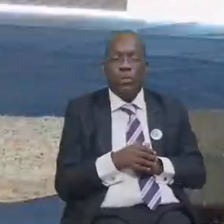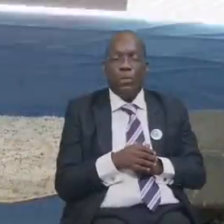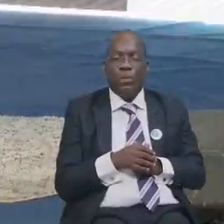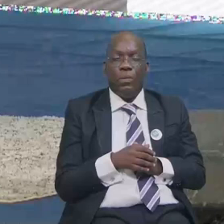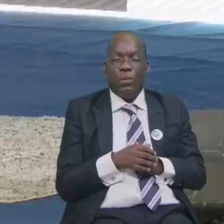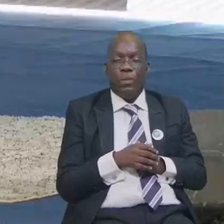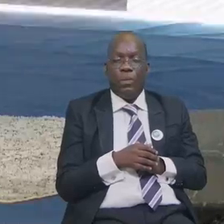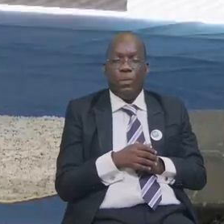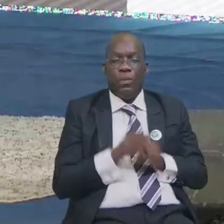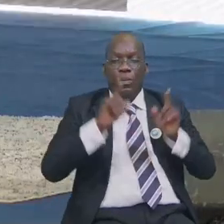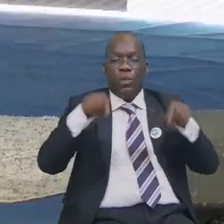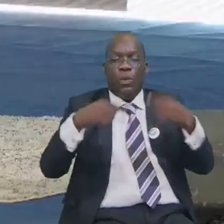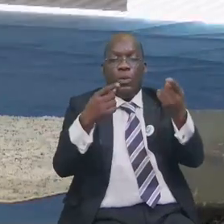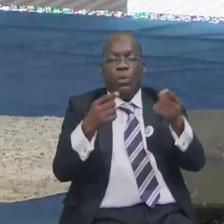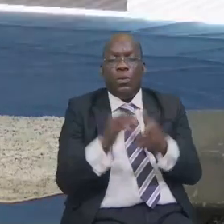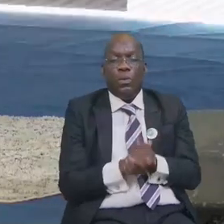Va